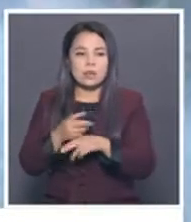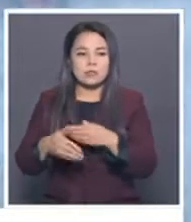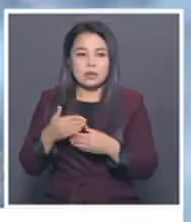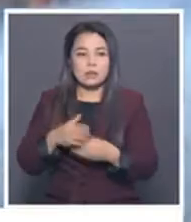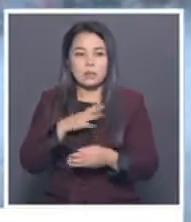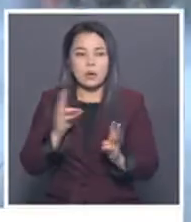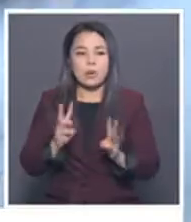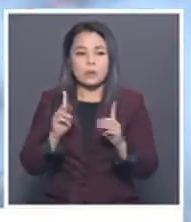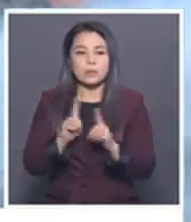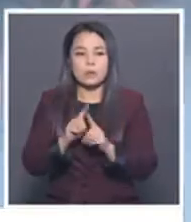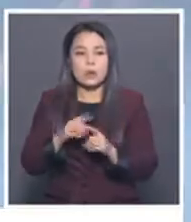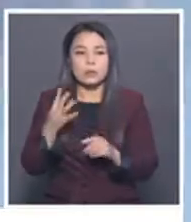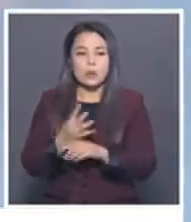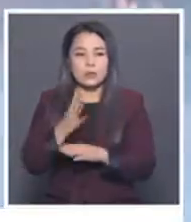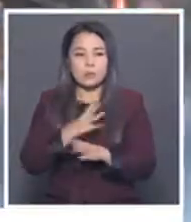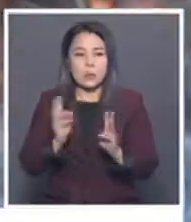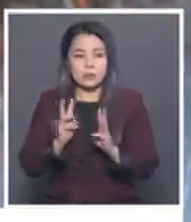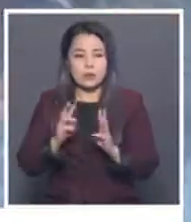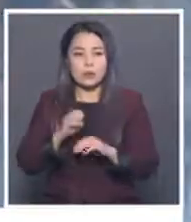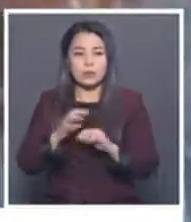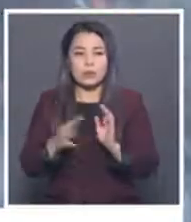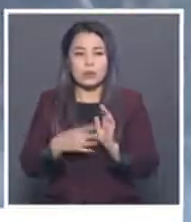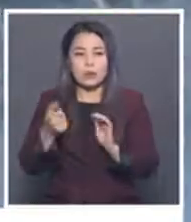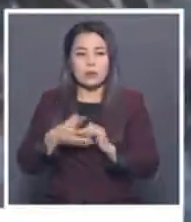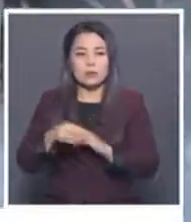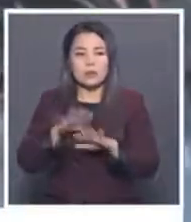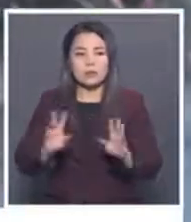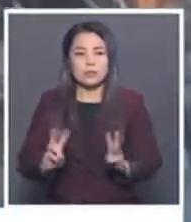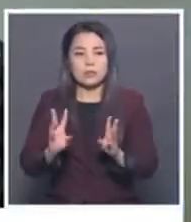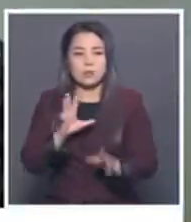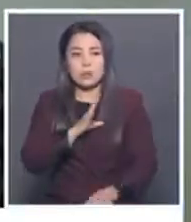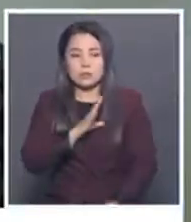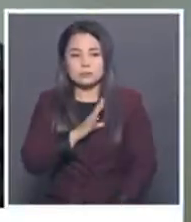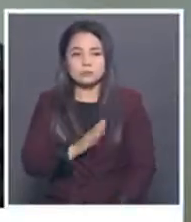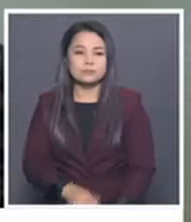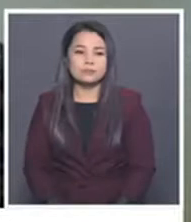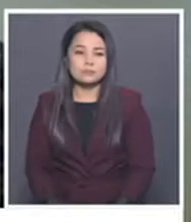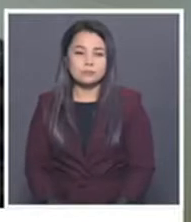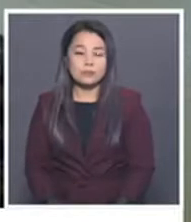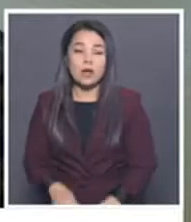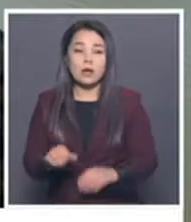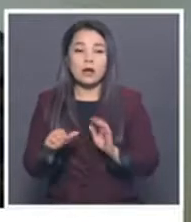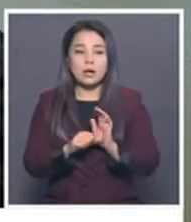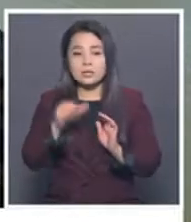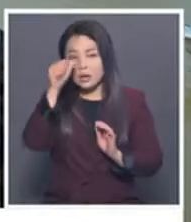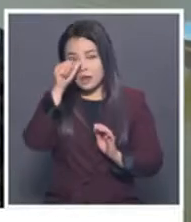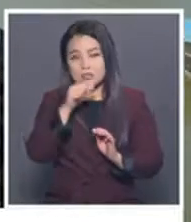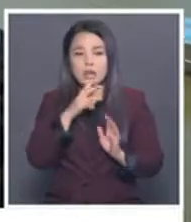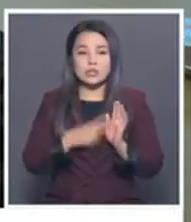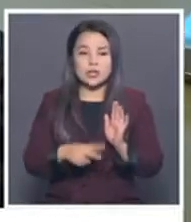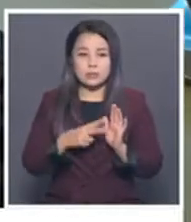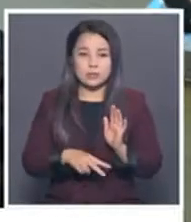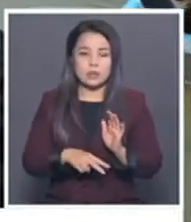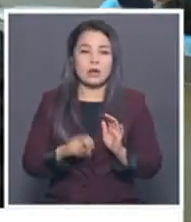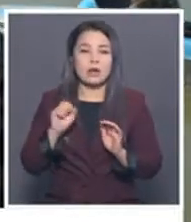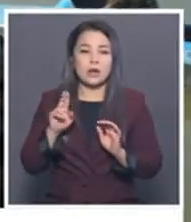Жыл басынан бері 4 рет өрт болып, 19 гектар аумақты жалын шарпыды. Биылғы жылға осы 6 айда 70 Ақжайық